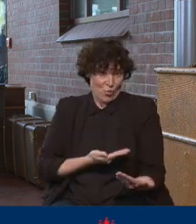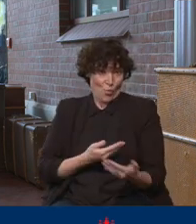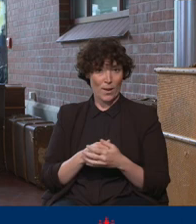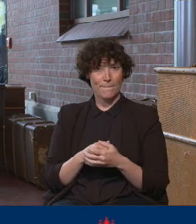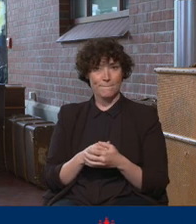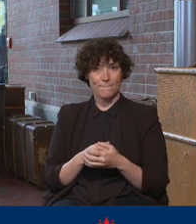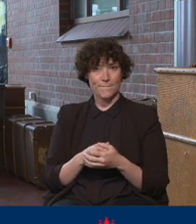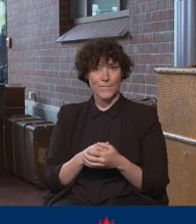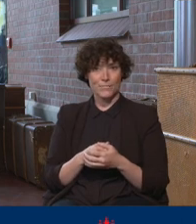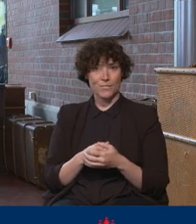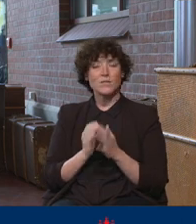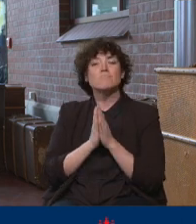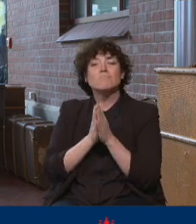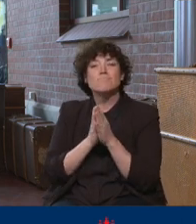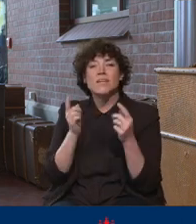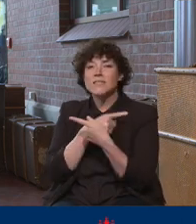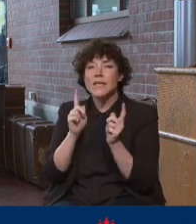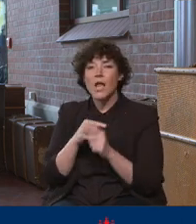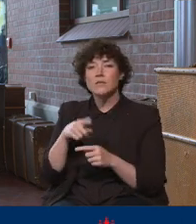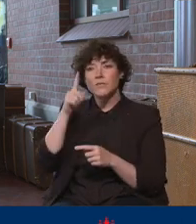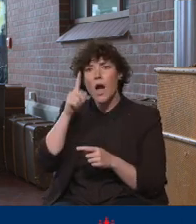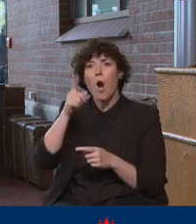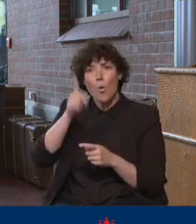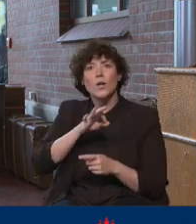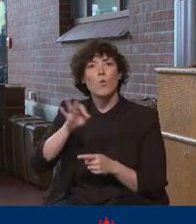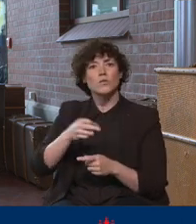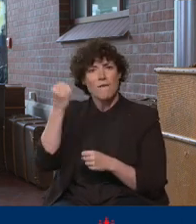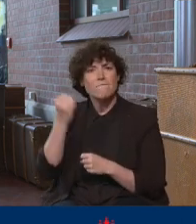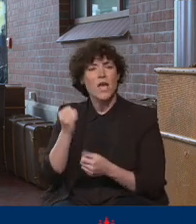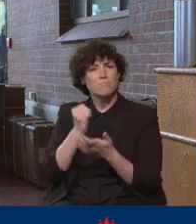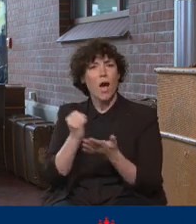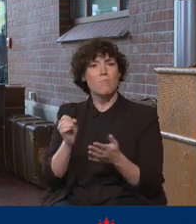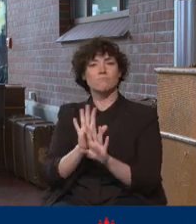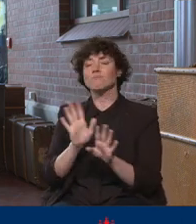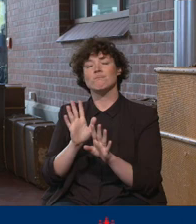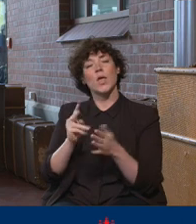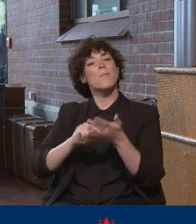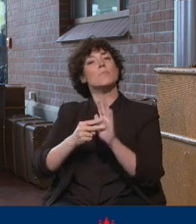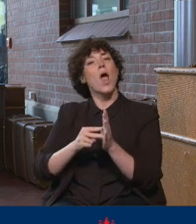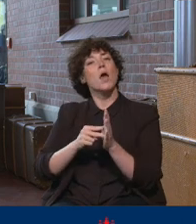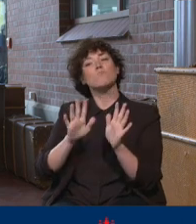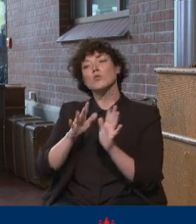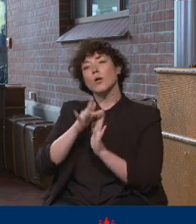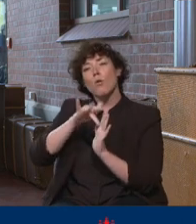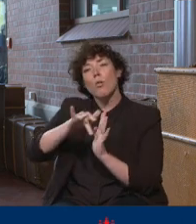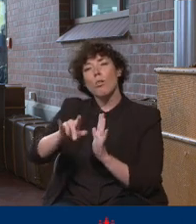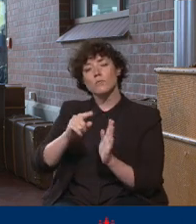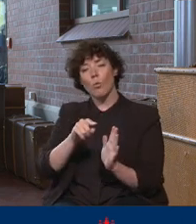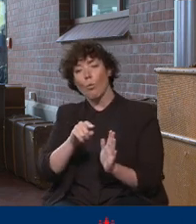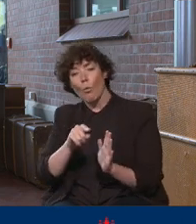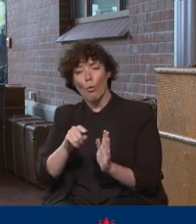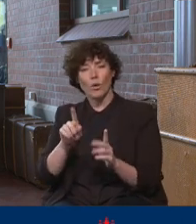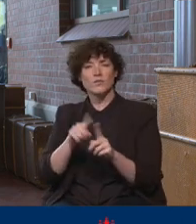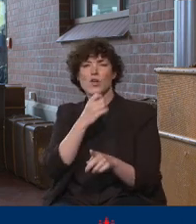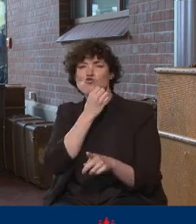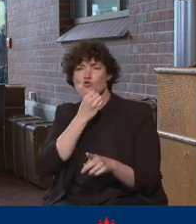gleichwohl nicht alles wörtlich es sind jetzt überhaupt keine fertigen pläne manches sieht noch ziemlich holprig und holzschnittartig